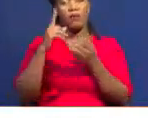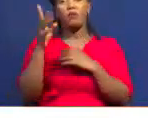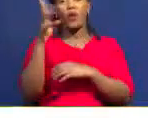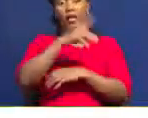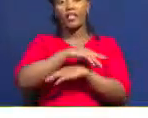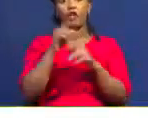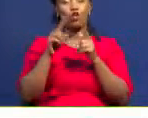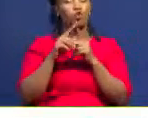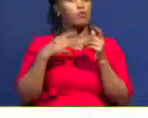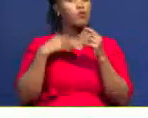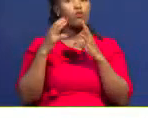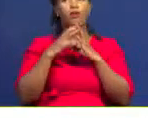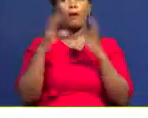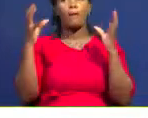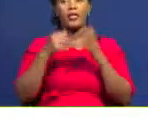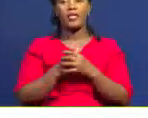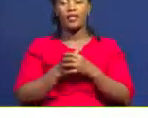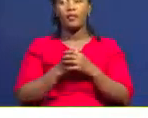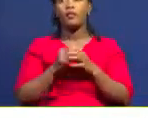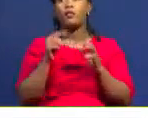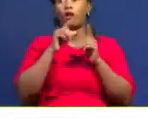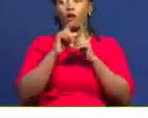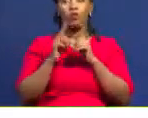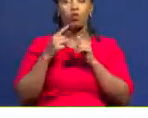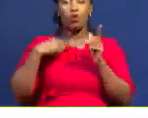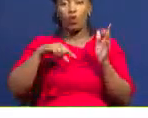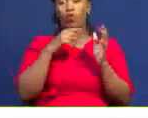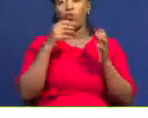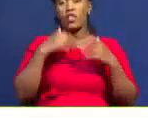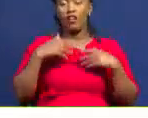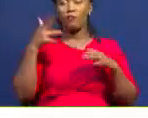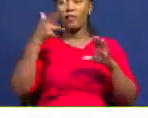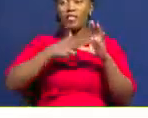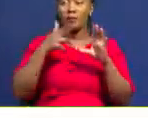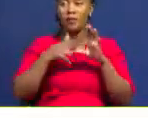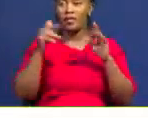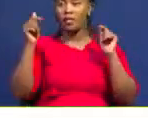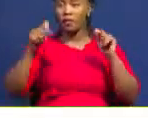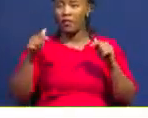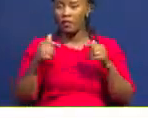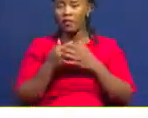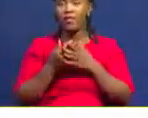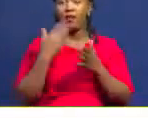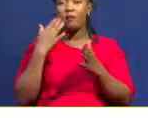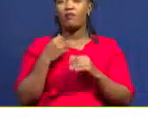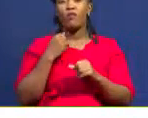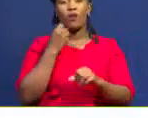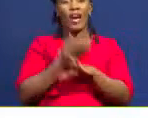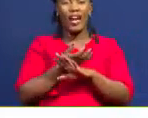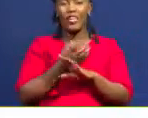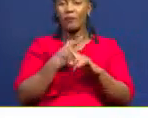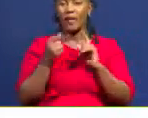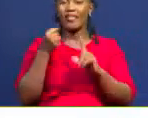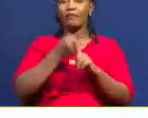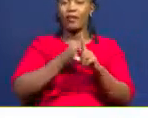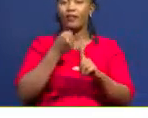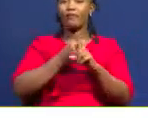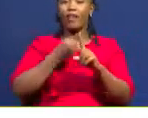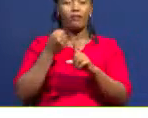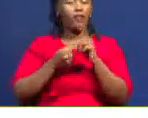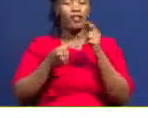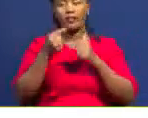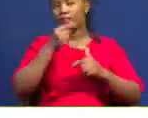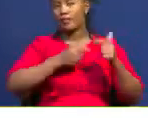champion. Tumeshiriki imbio ya leo, ilikuwa ni hardcore sana, lakini lilingangana kabisa, lilingangana yangu